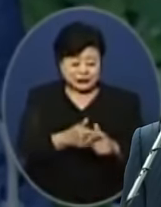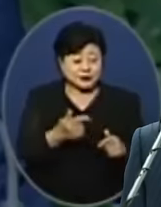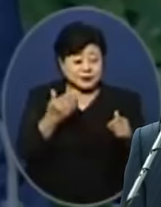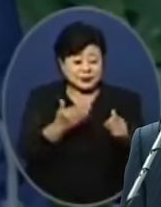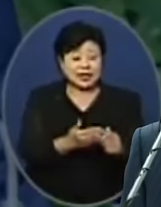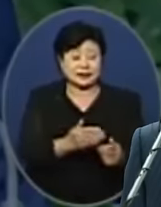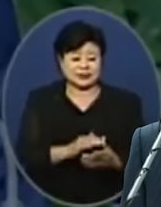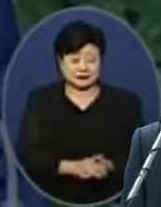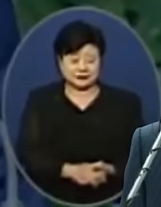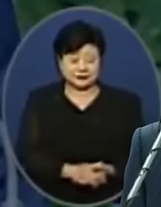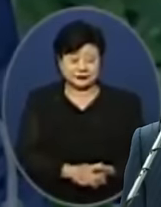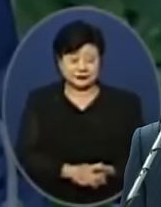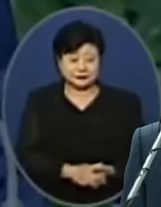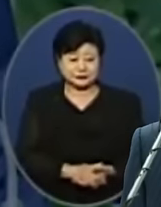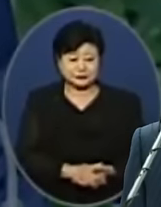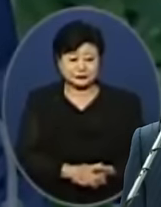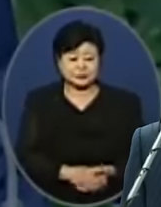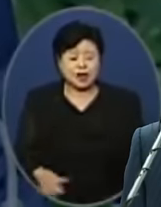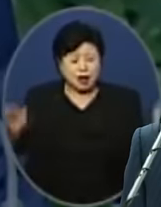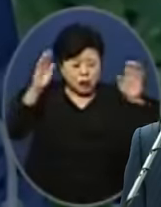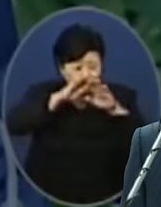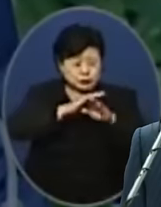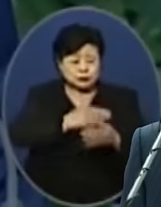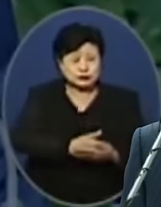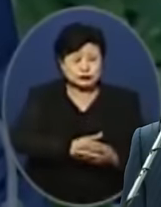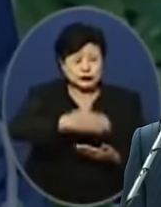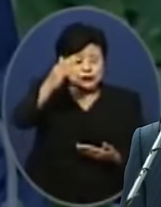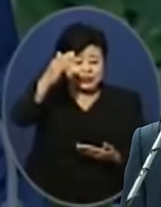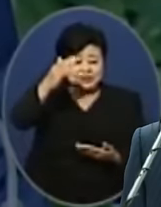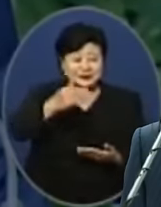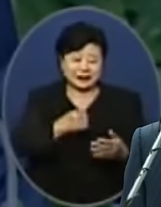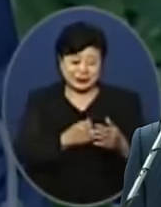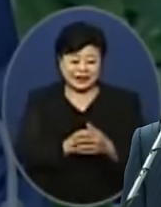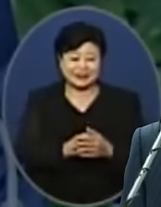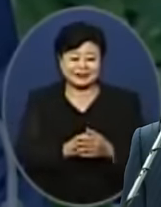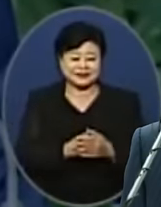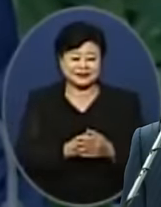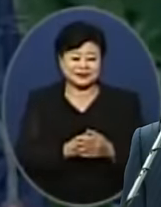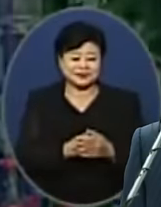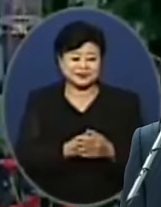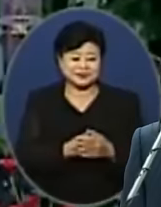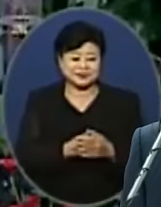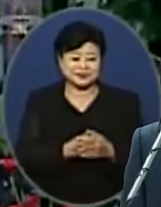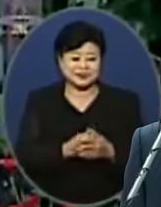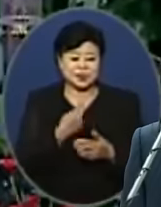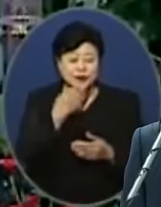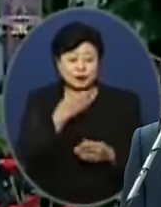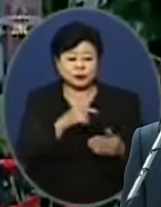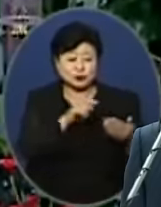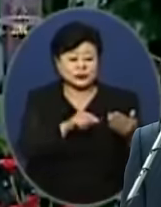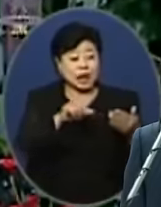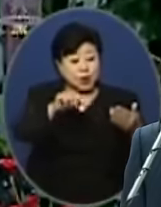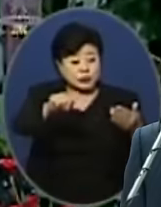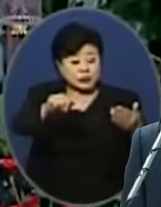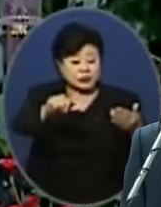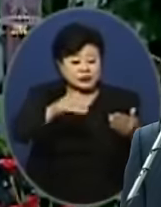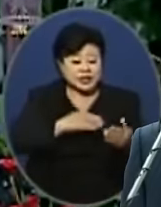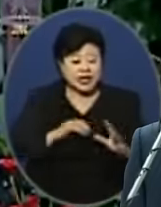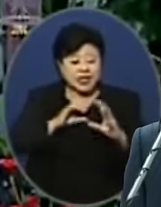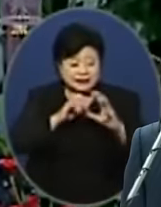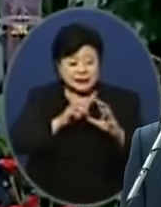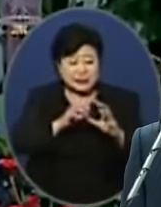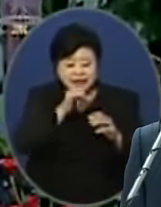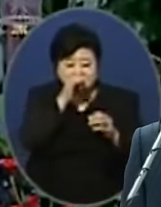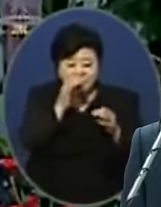예수님께서는 철저히 어두움을 박멸하신 것입니다. 요한복음 9장 5절에 내가 세상에